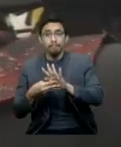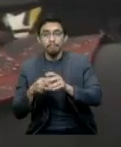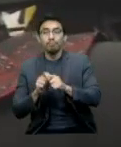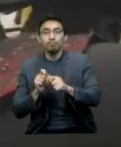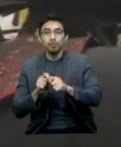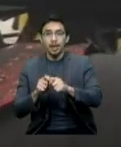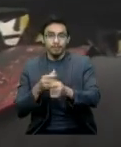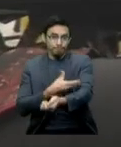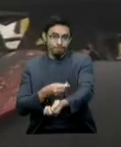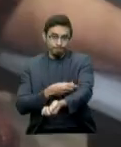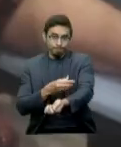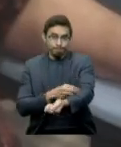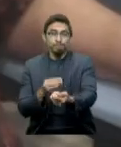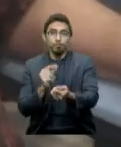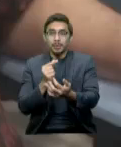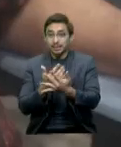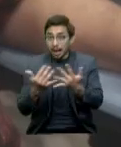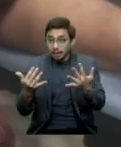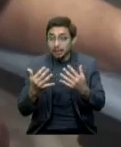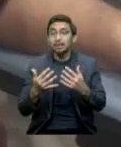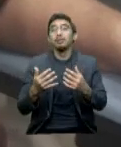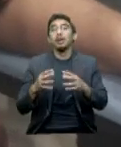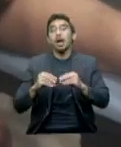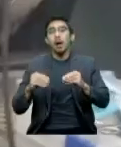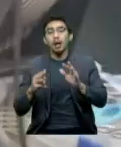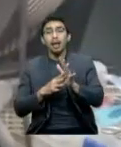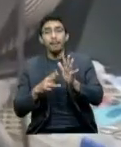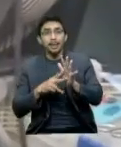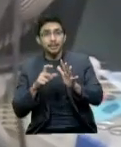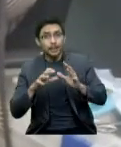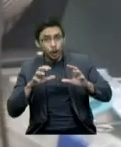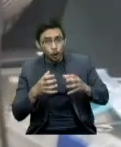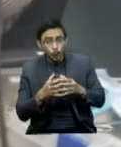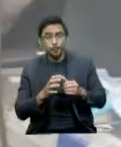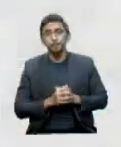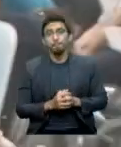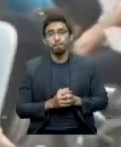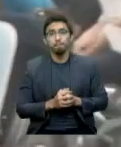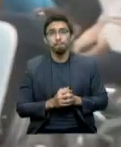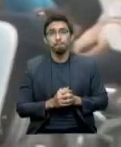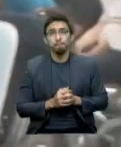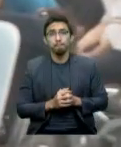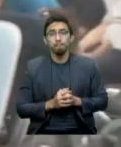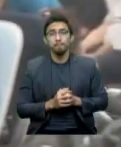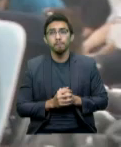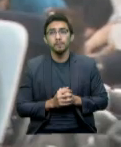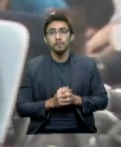bersama masyarakat dan karyawan MNC Group di iNews Tower, Kebon Sirih, Jakarta Pusat. Target